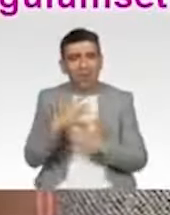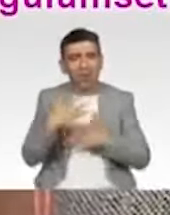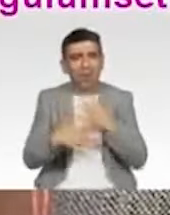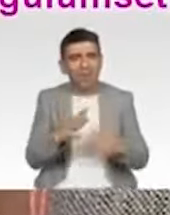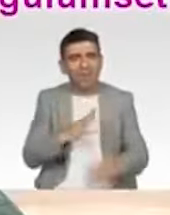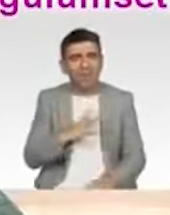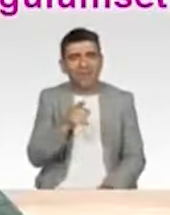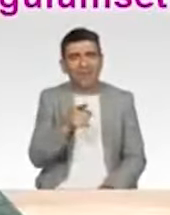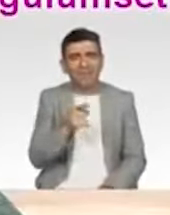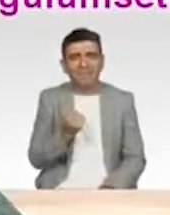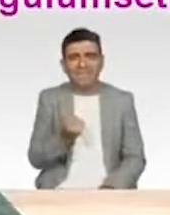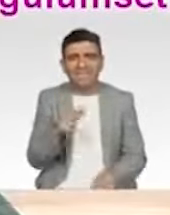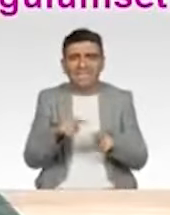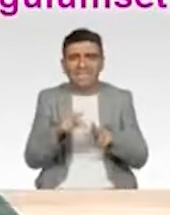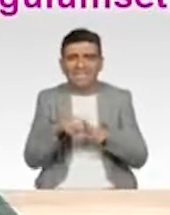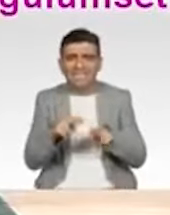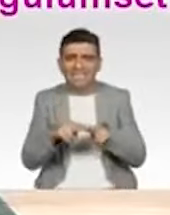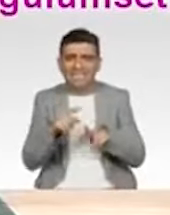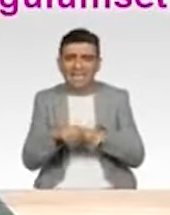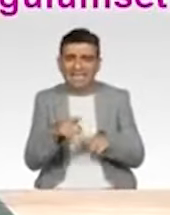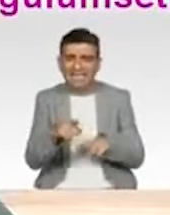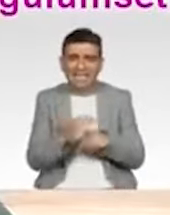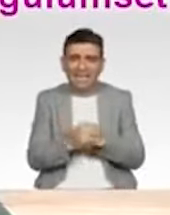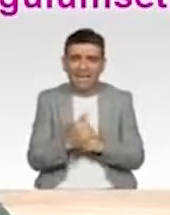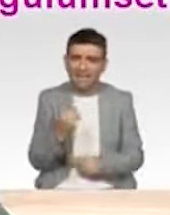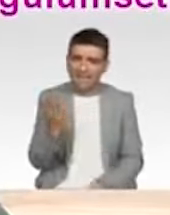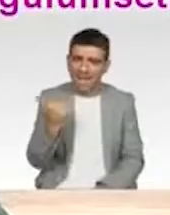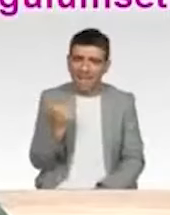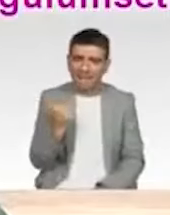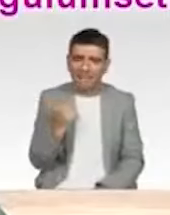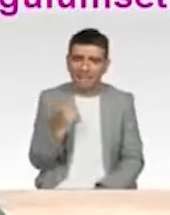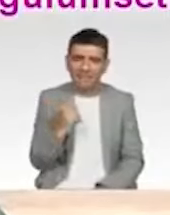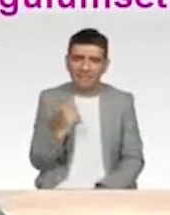taksi. Keke miydi? Ne? Keke. Keke. Bir gelsin yönetmenim.